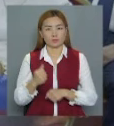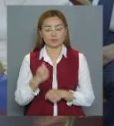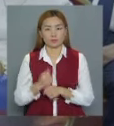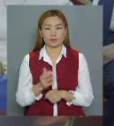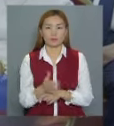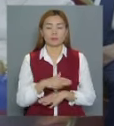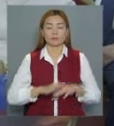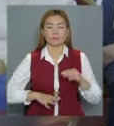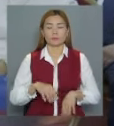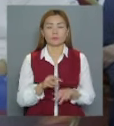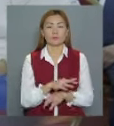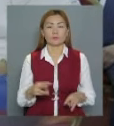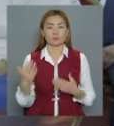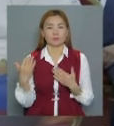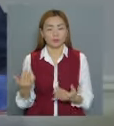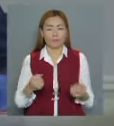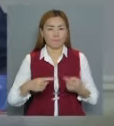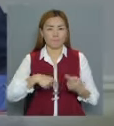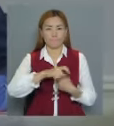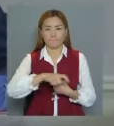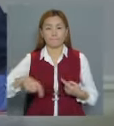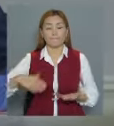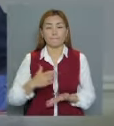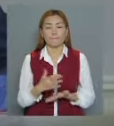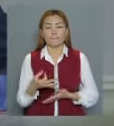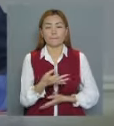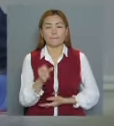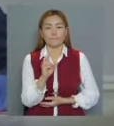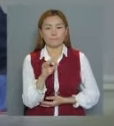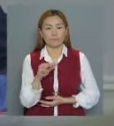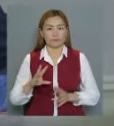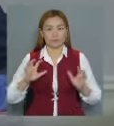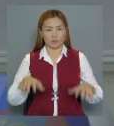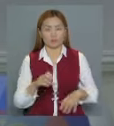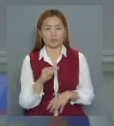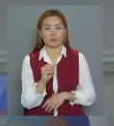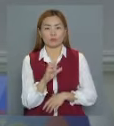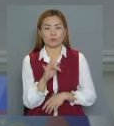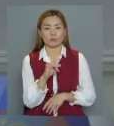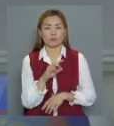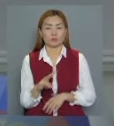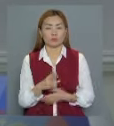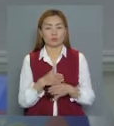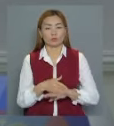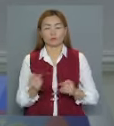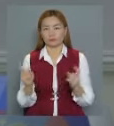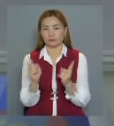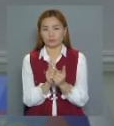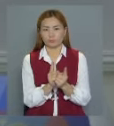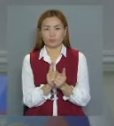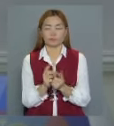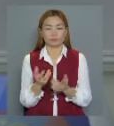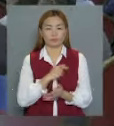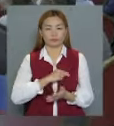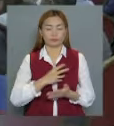балық шаруашылығы министрлері мен бизнес өкілдері бар. Облыс әкімінің орынбасары Жасұлан Бейсенбиев қонақтарды қарсы алып, жемісті